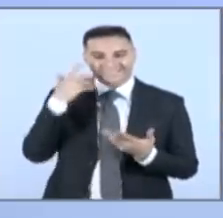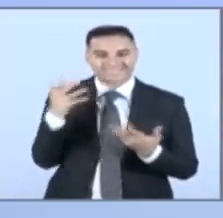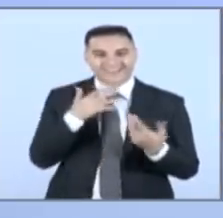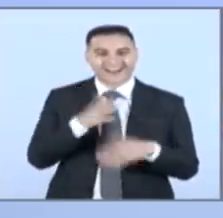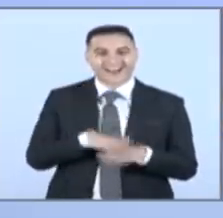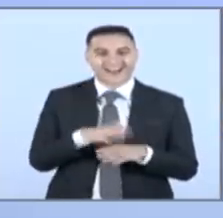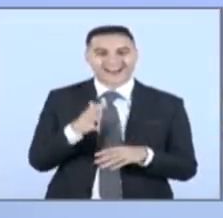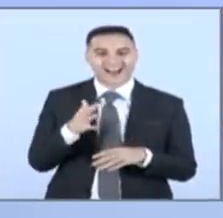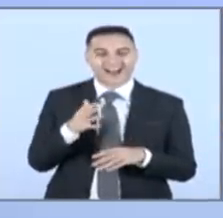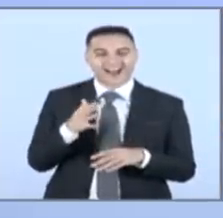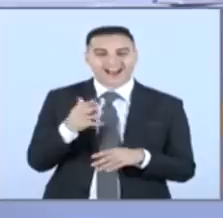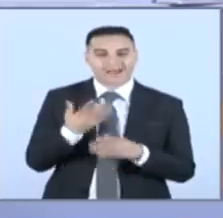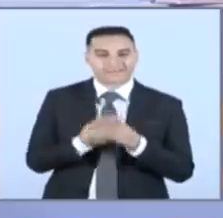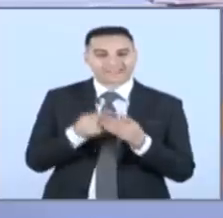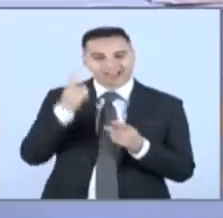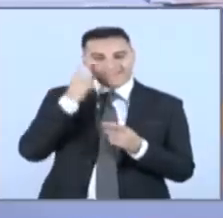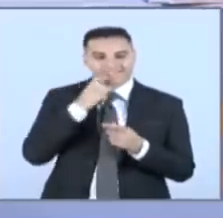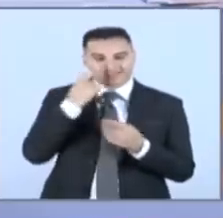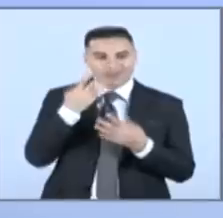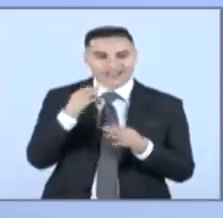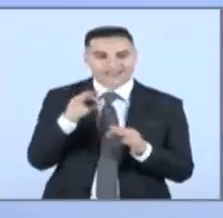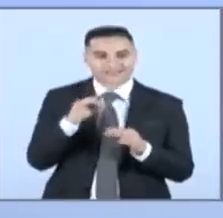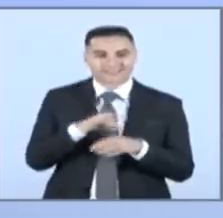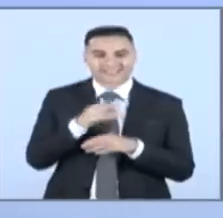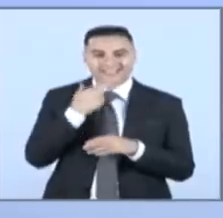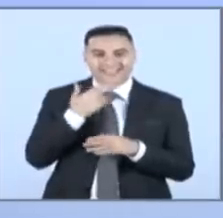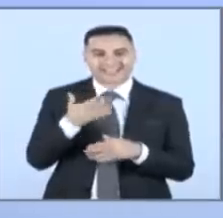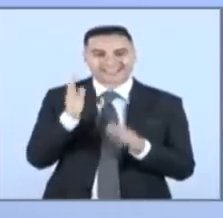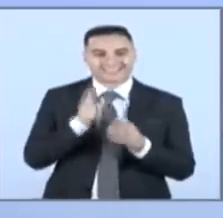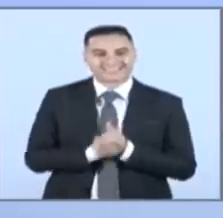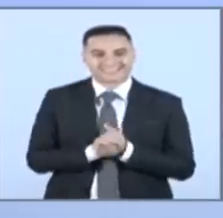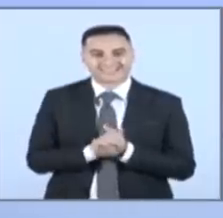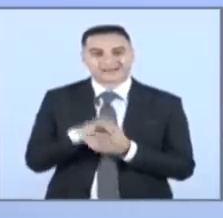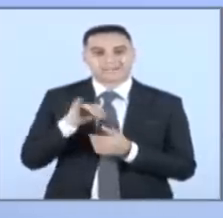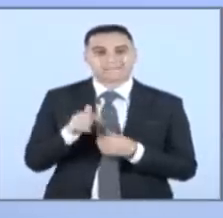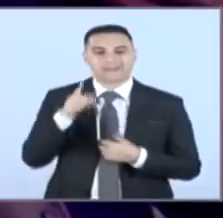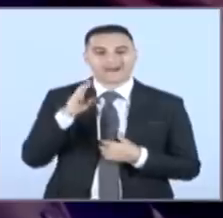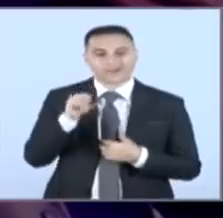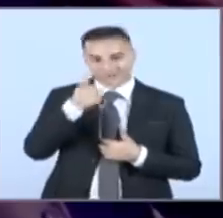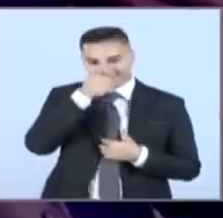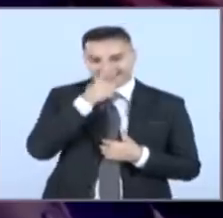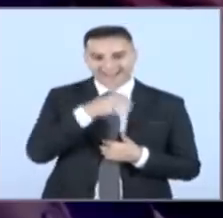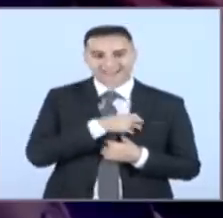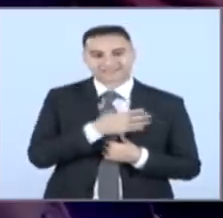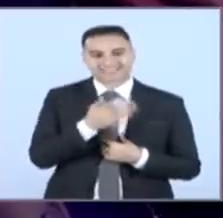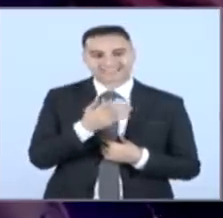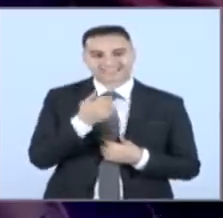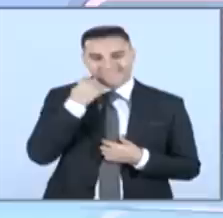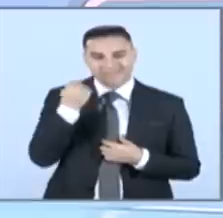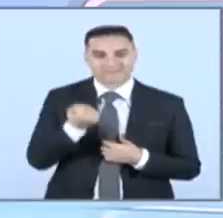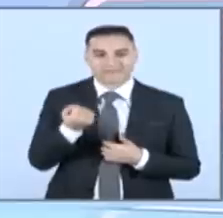على كل اسئله الفنون. حصل خير. ماركو منار دلوقتي. ماركو، ماركو زعلان. مبروك لهم طبعا،